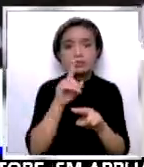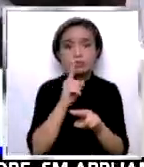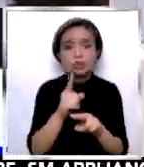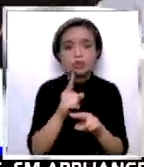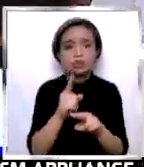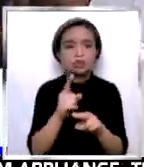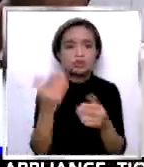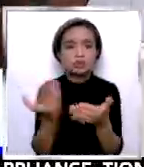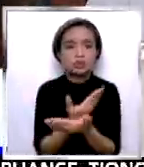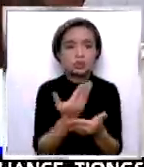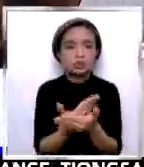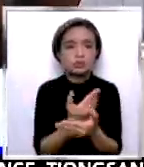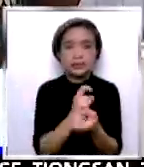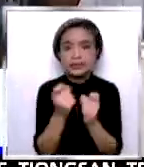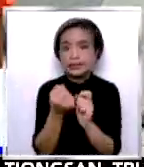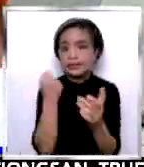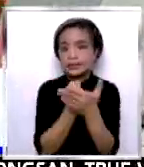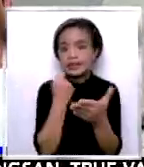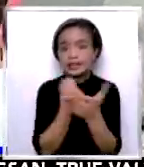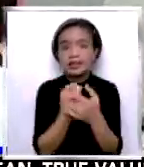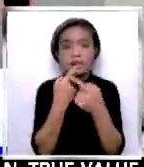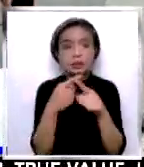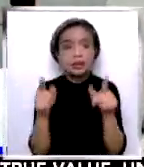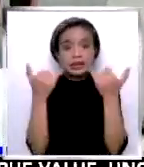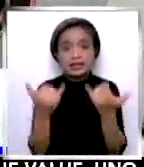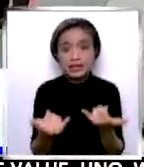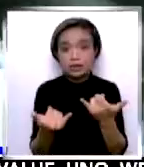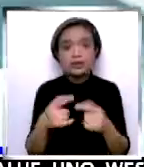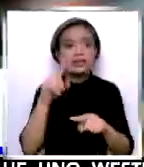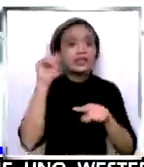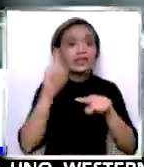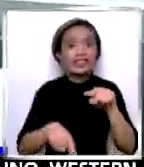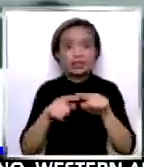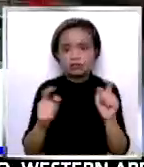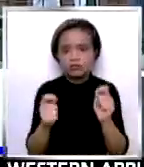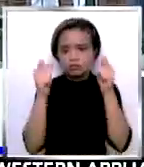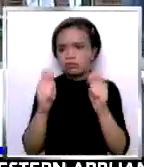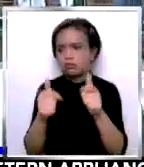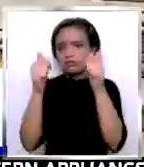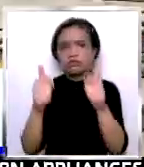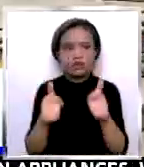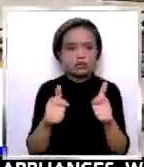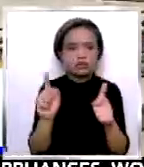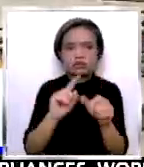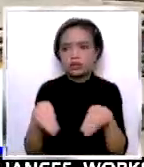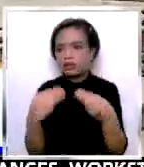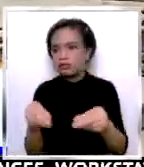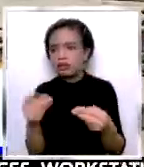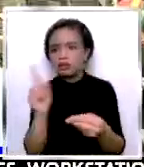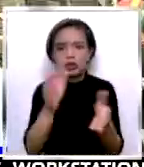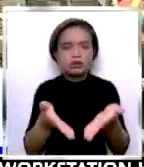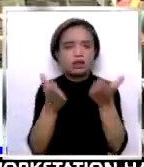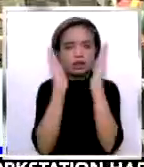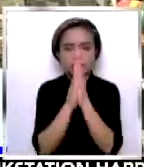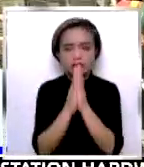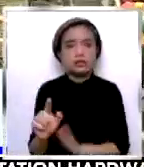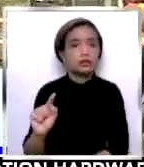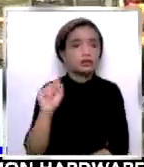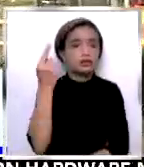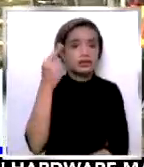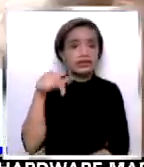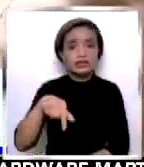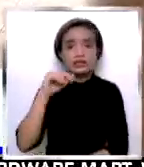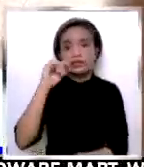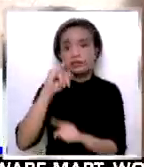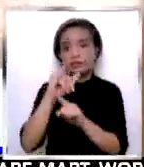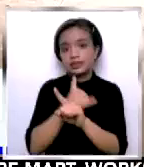sahod. Pero malinaw raw sa ngayon, hindi pwede na ura-ura ng pagbigyan ang hinihinging aumento. Una nitong Hunyo lang daw kasi ginawad ang